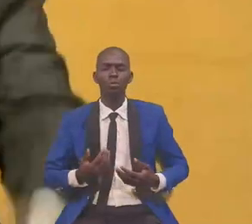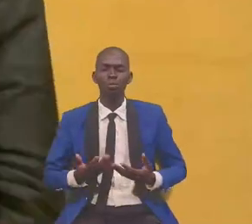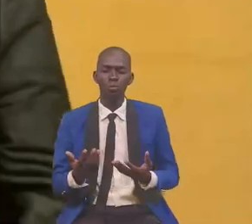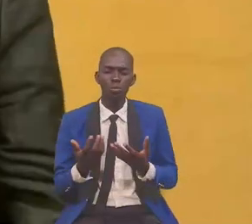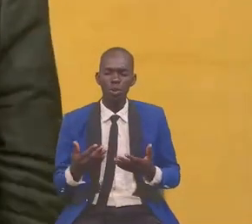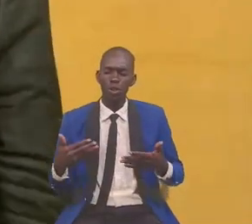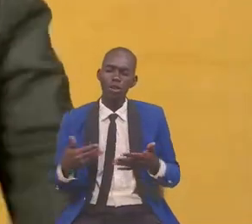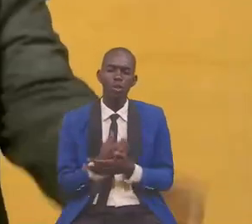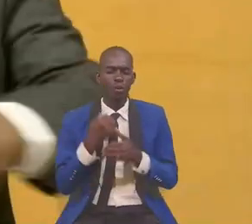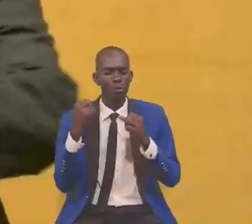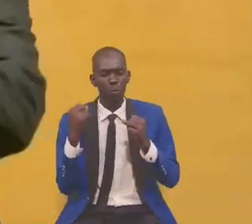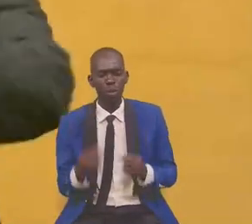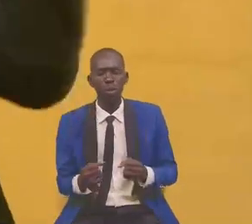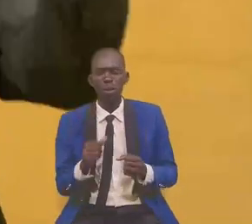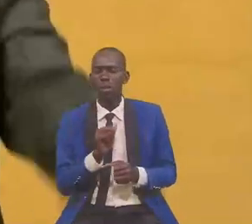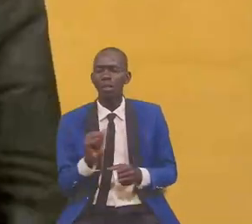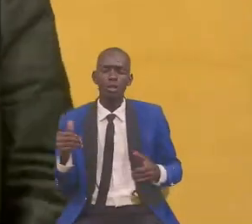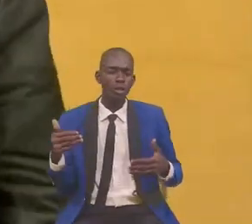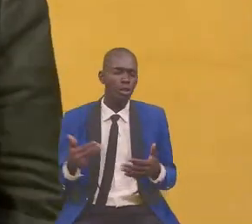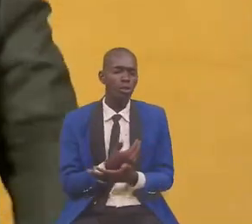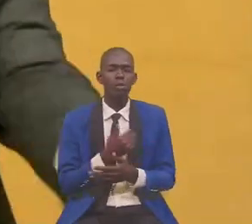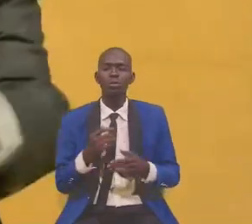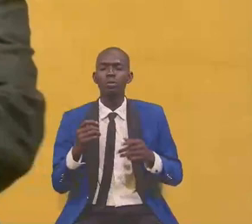puissance, un nouveau champion,